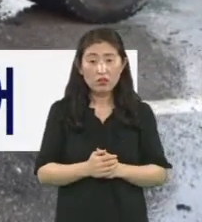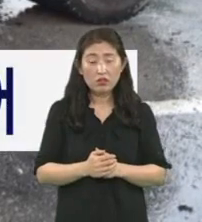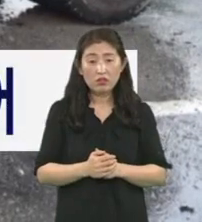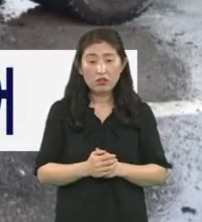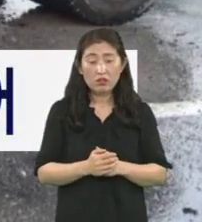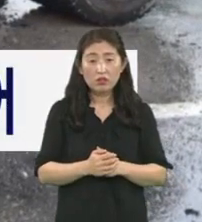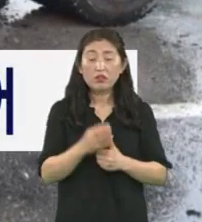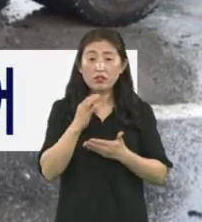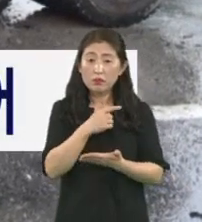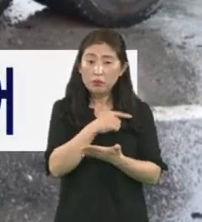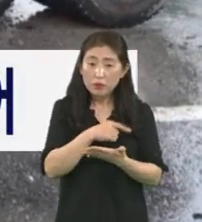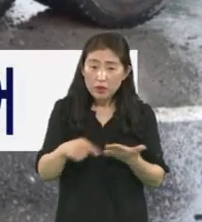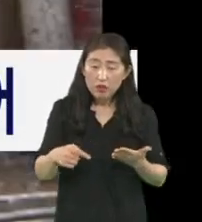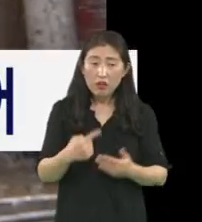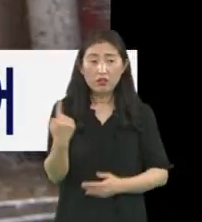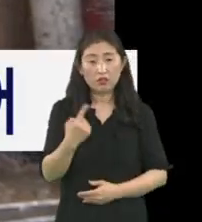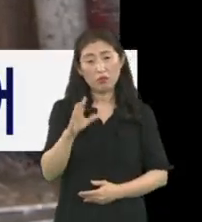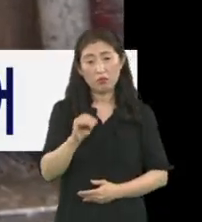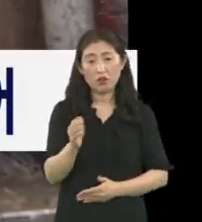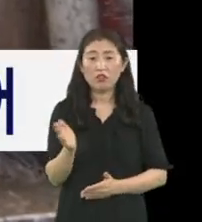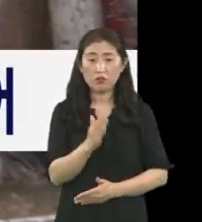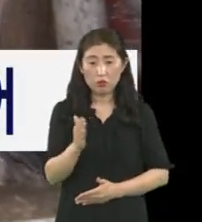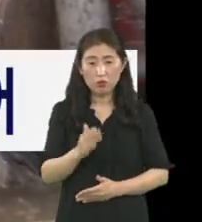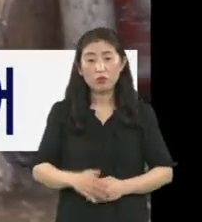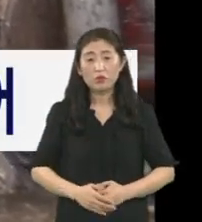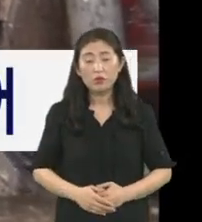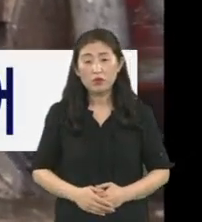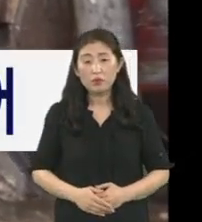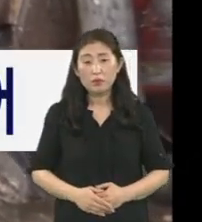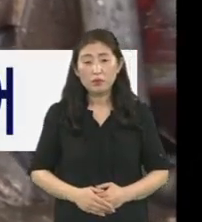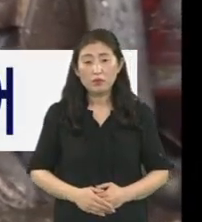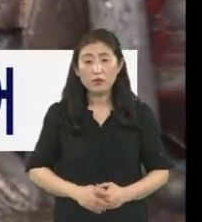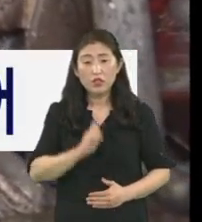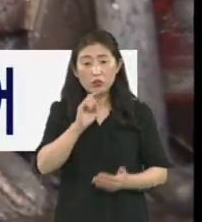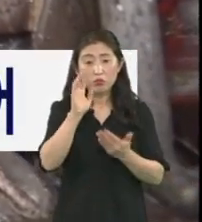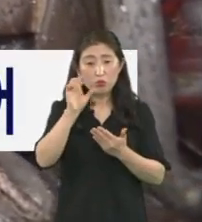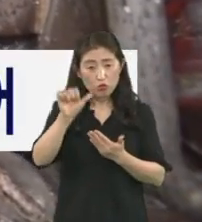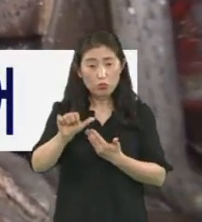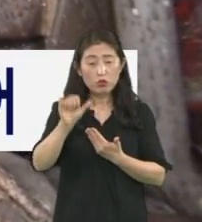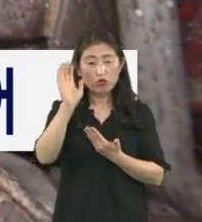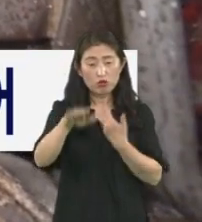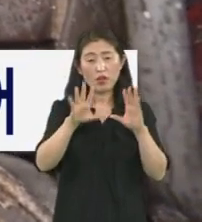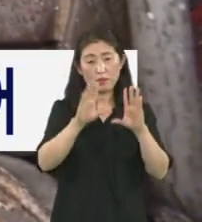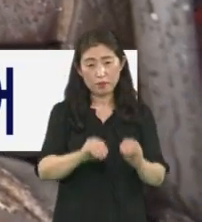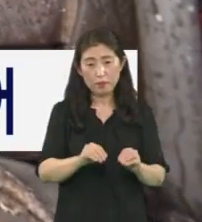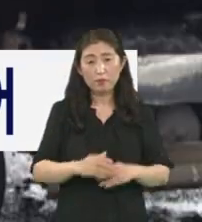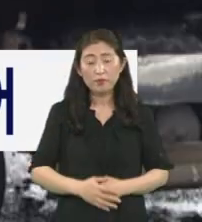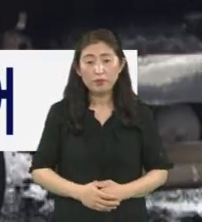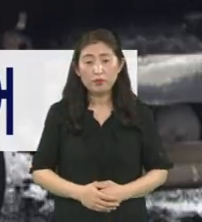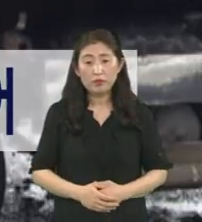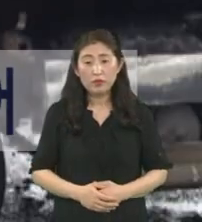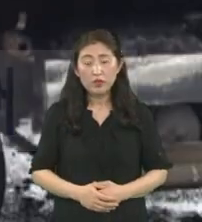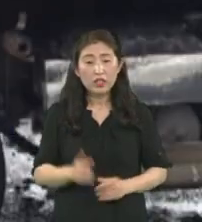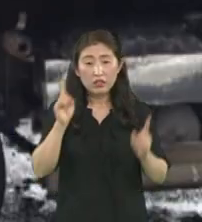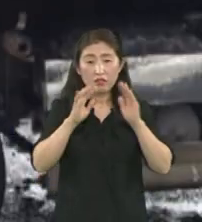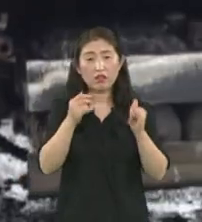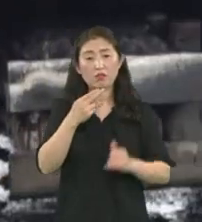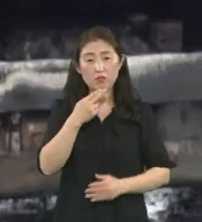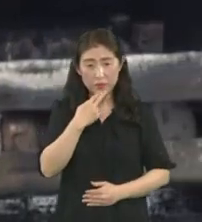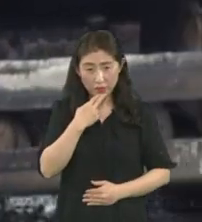대를 모두 태우고 소방서 추산 천여만 원의 재산 피해를 낸 뒤 15분 만에 꺼졌습니다. 불로 다친